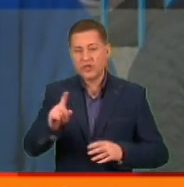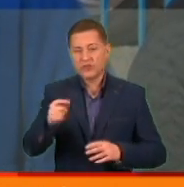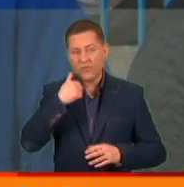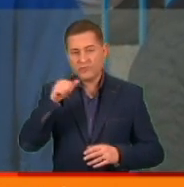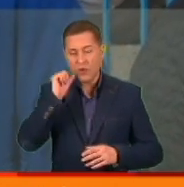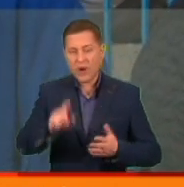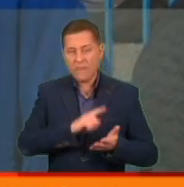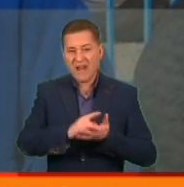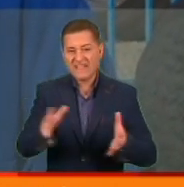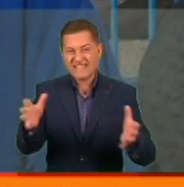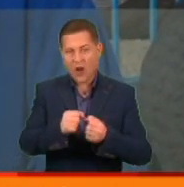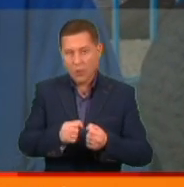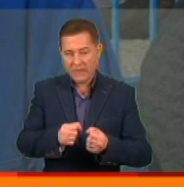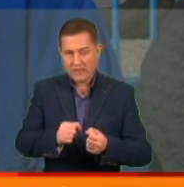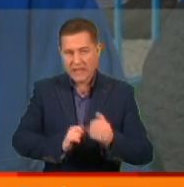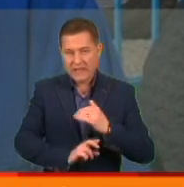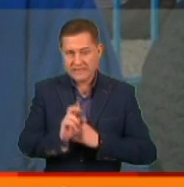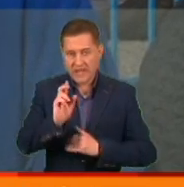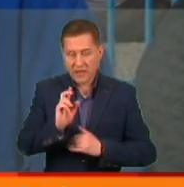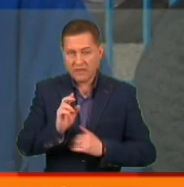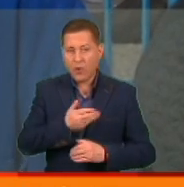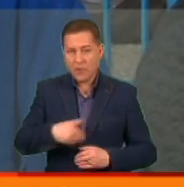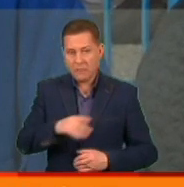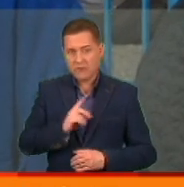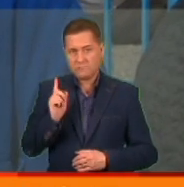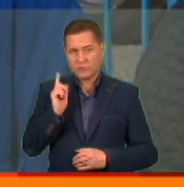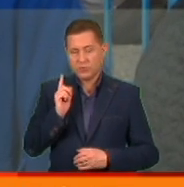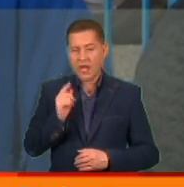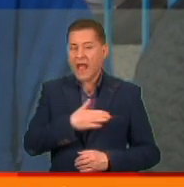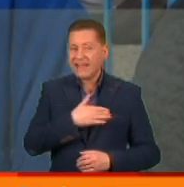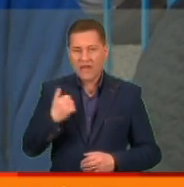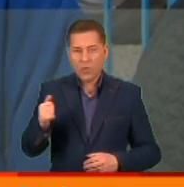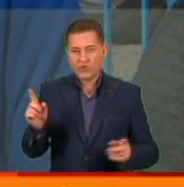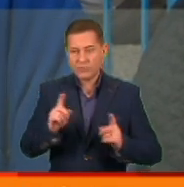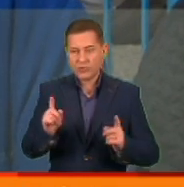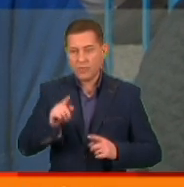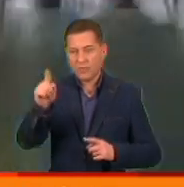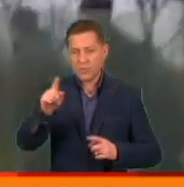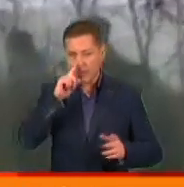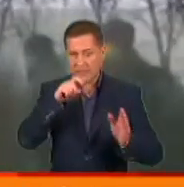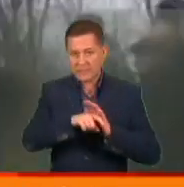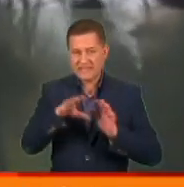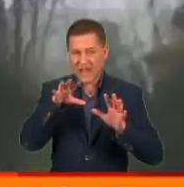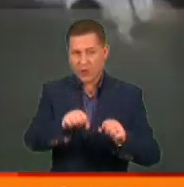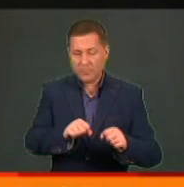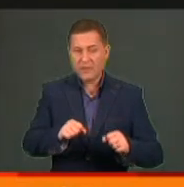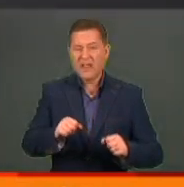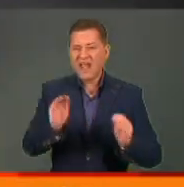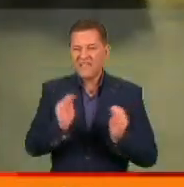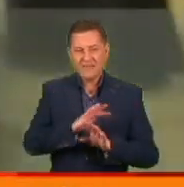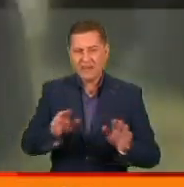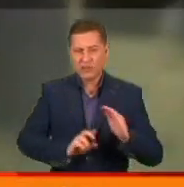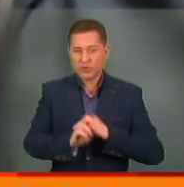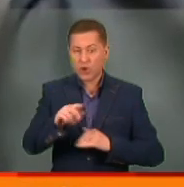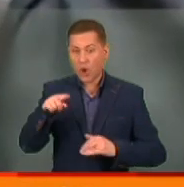мали захопити церкву. І от через це ми тут. Ми не хочемо, щоб вони... захопили церкву. Невеличку церкву